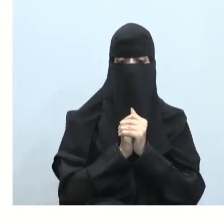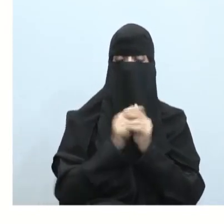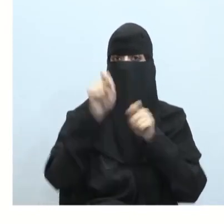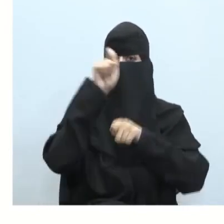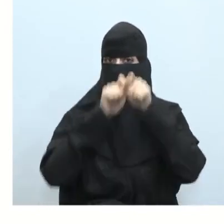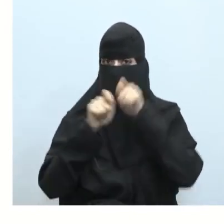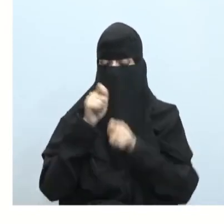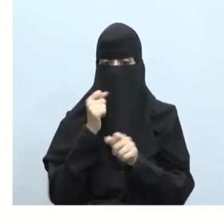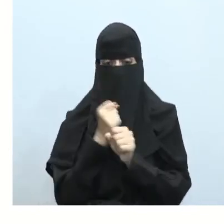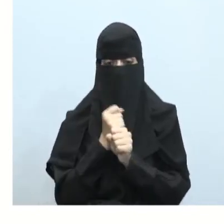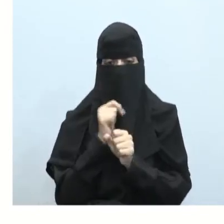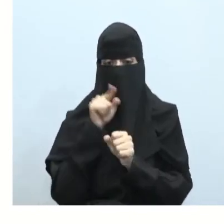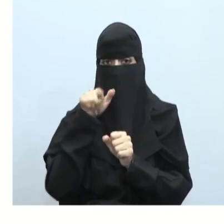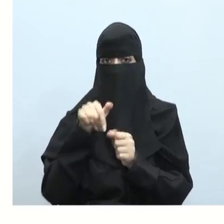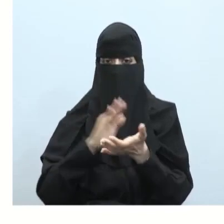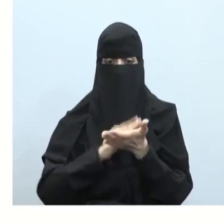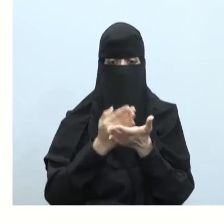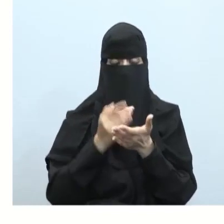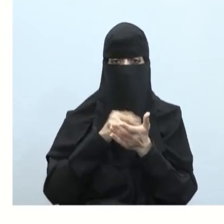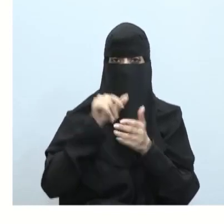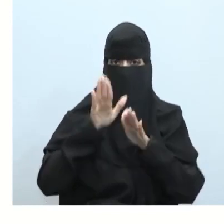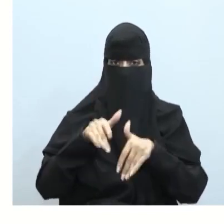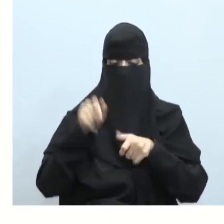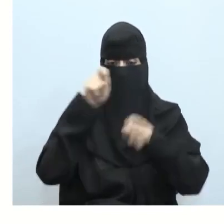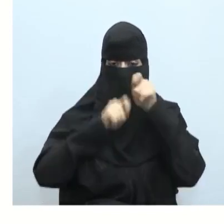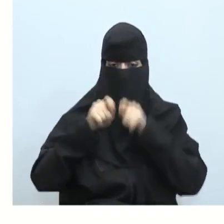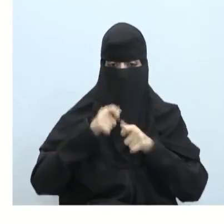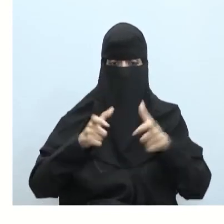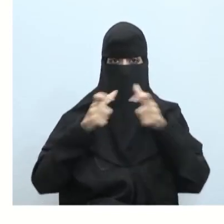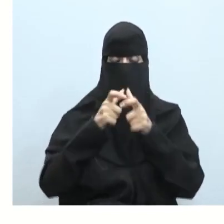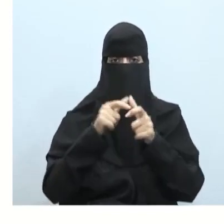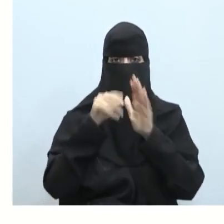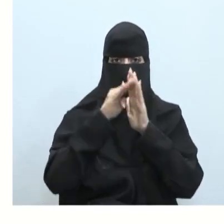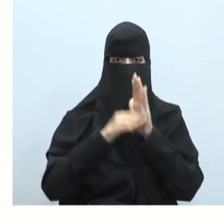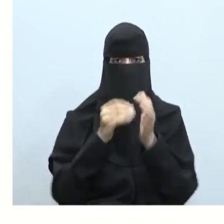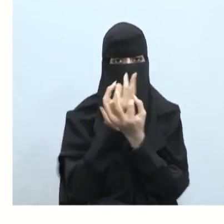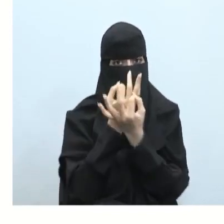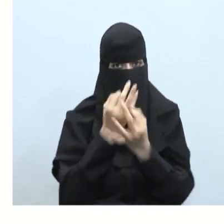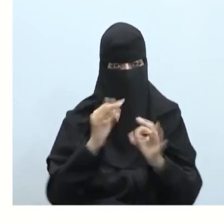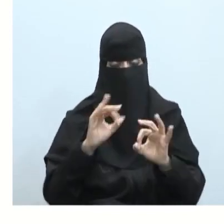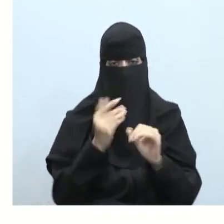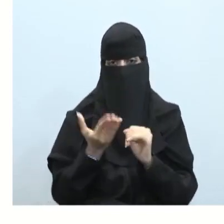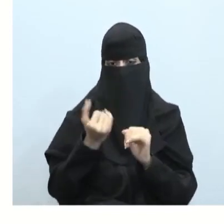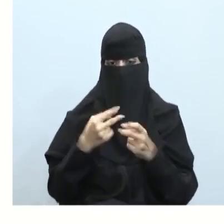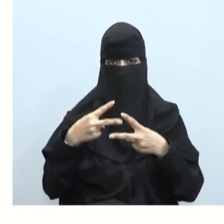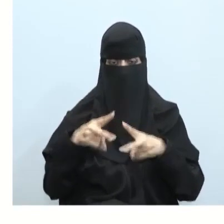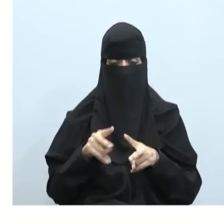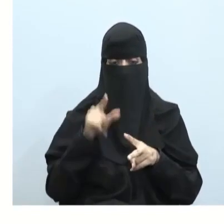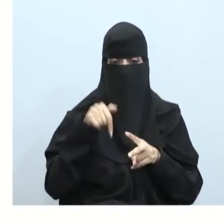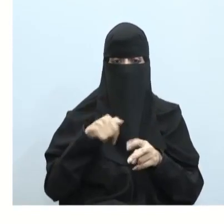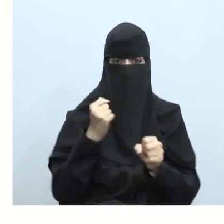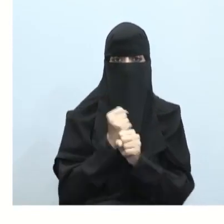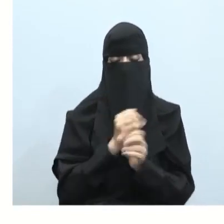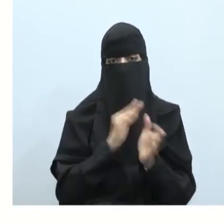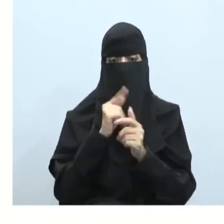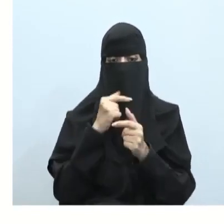في عمليه التنفيذ المترجم تتم عمليه تجميع برنامج المصدر بالكامل قبل بدء التنفيذ يتم